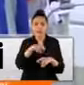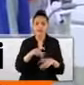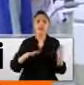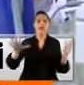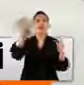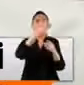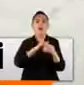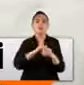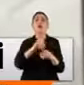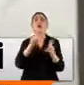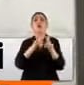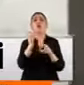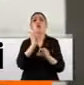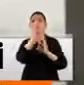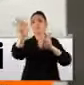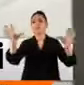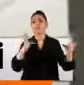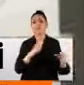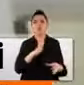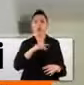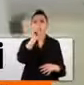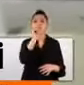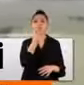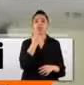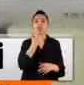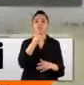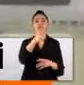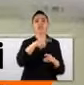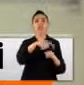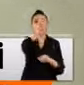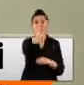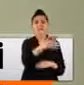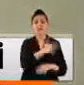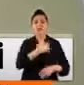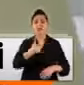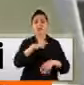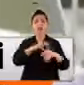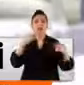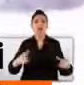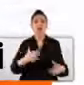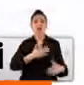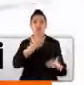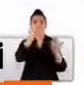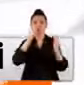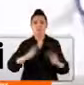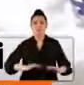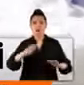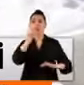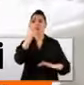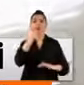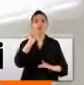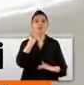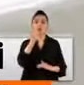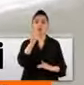Covid'den tedavi altında. 11 yaşındaki Efe'nin annesi hastane kapısında zorlu bekleyişte. 6 gündür hastanede olan